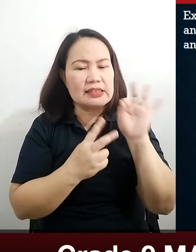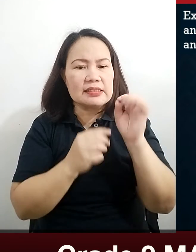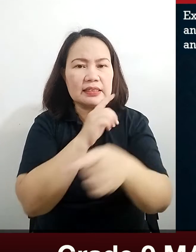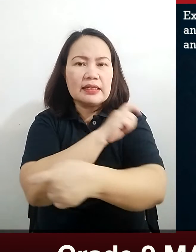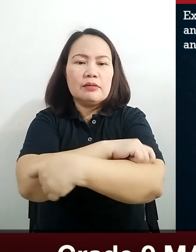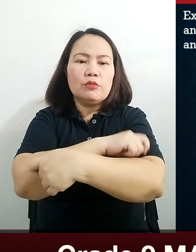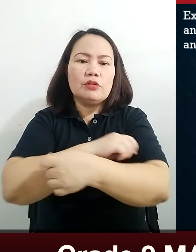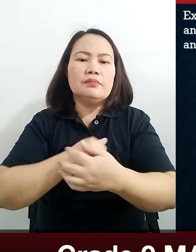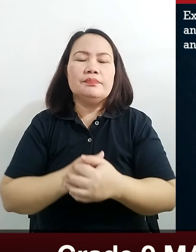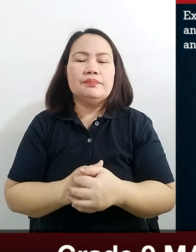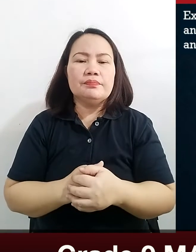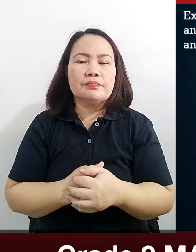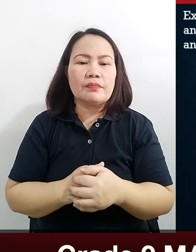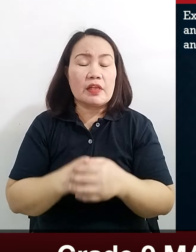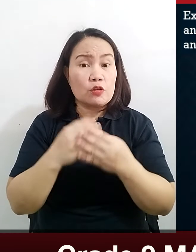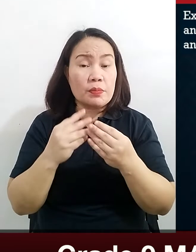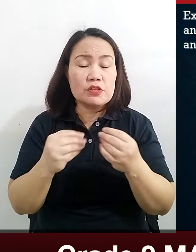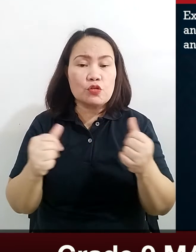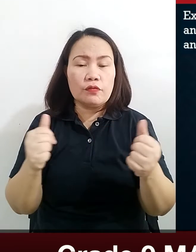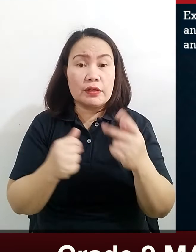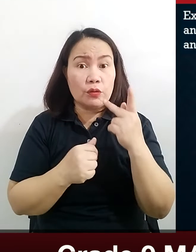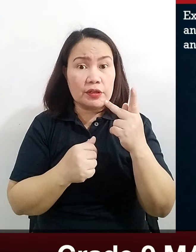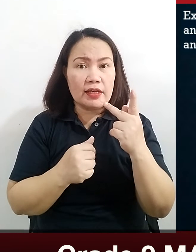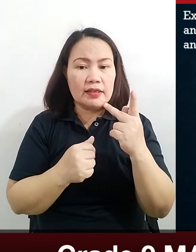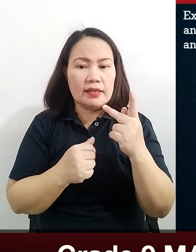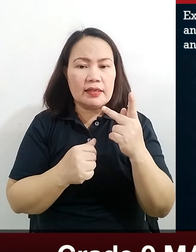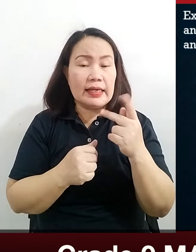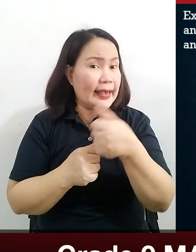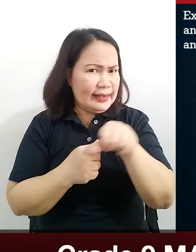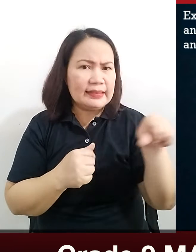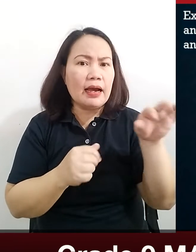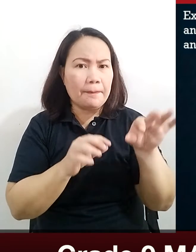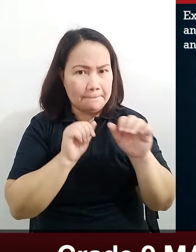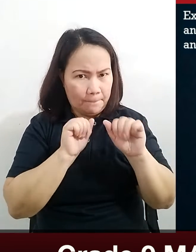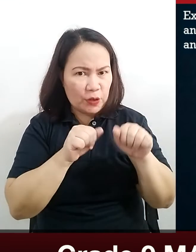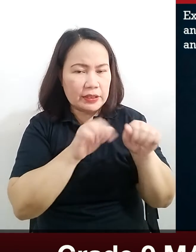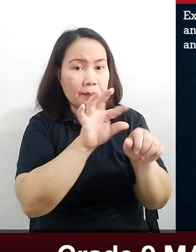pwedeng yung piliin. So, para ma-solve lang natin yung k,